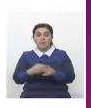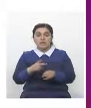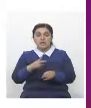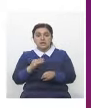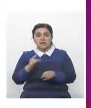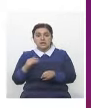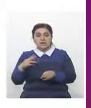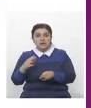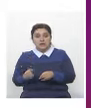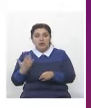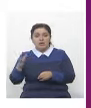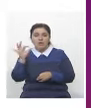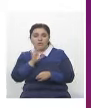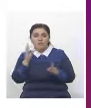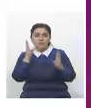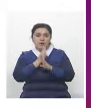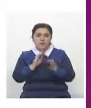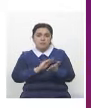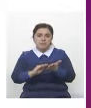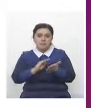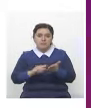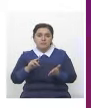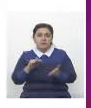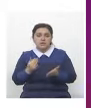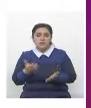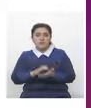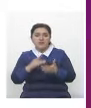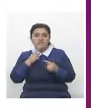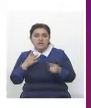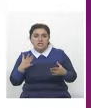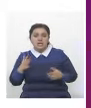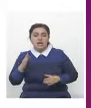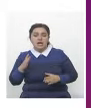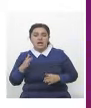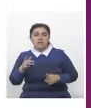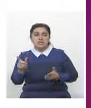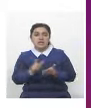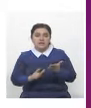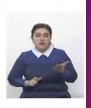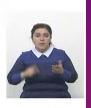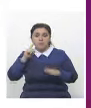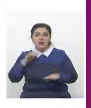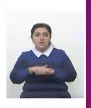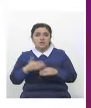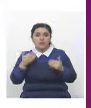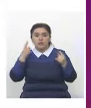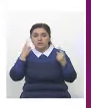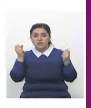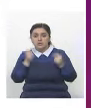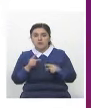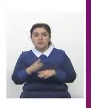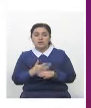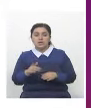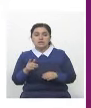познакомились с пейзажной лирикой Пушкина, познакомились с выразительными средствами стихотворений, проанализировали их,